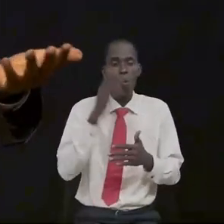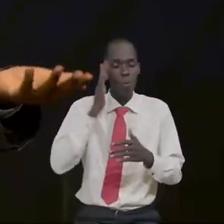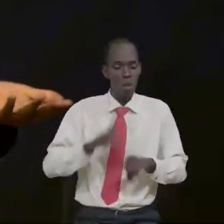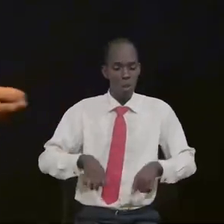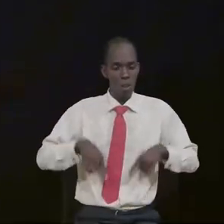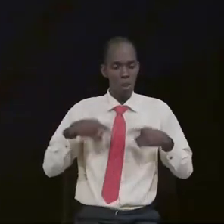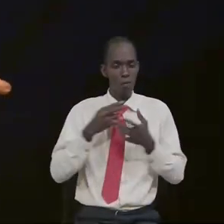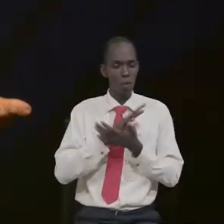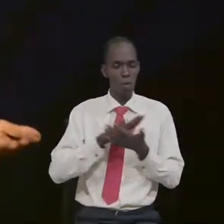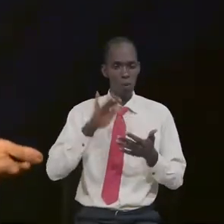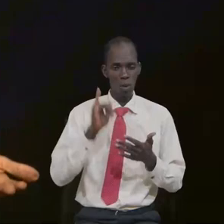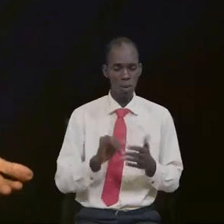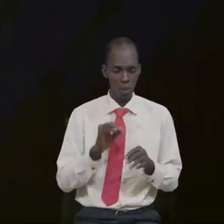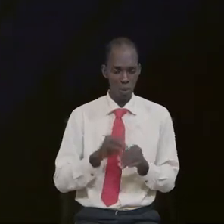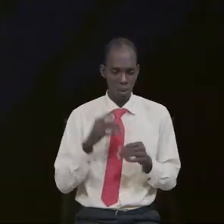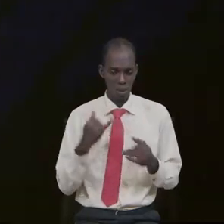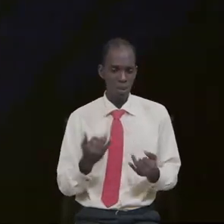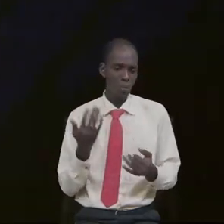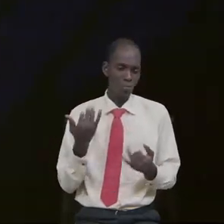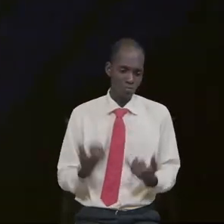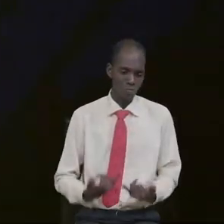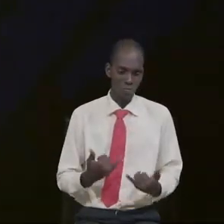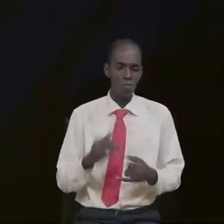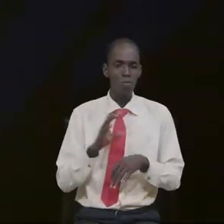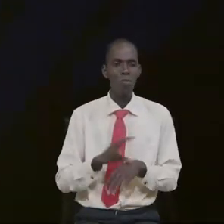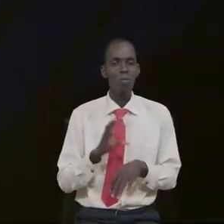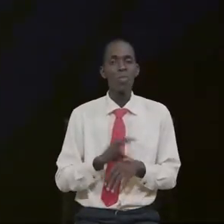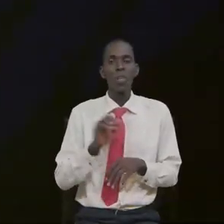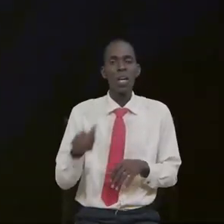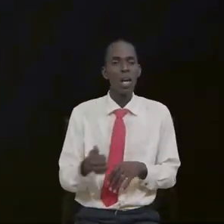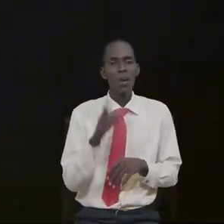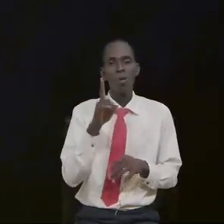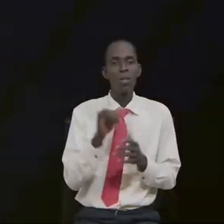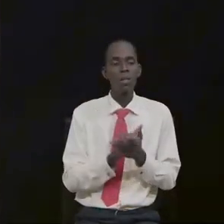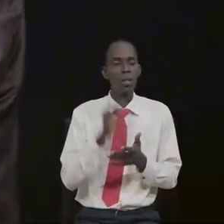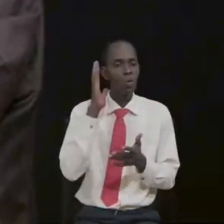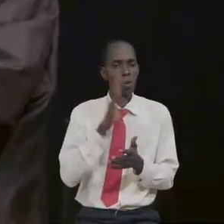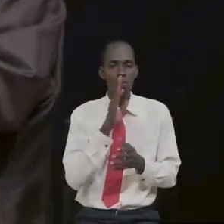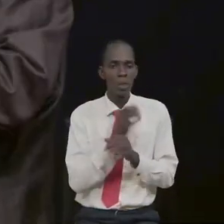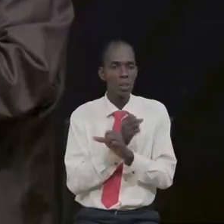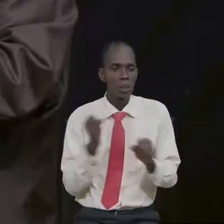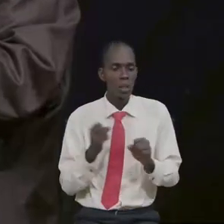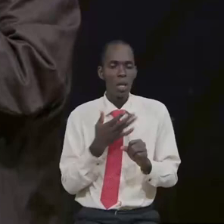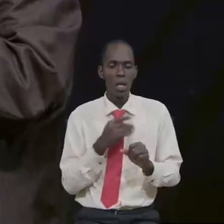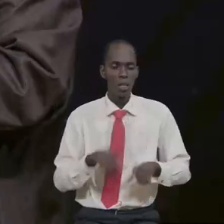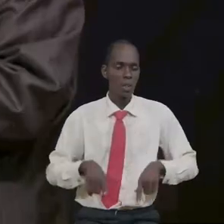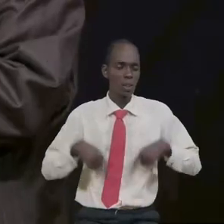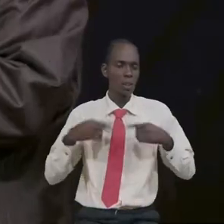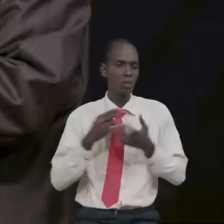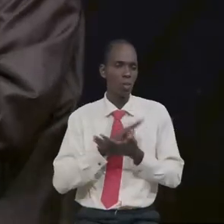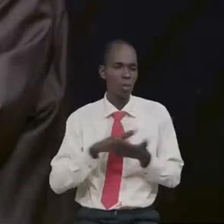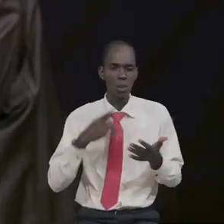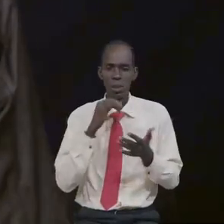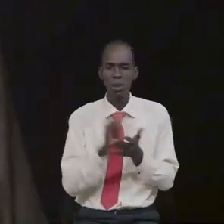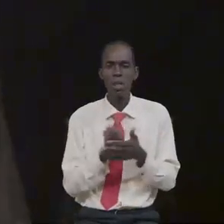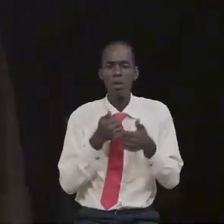vivre pieusement dans l'église primitive, dans cette église maintenant, tous ceux qui sont nés de nouveau, qui veulent vivre